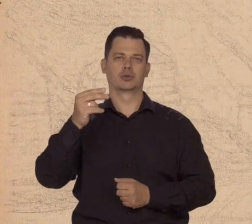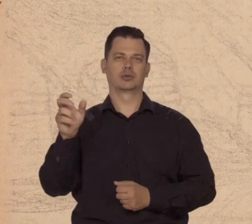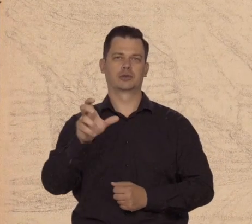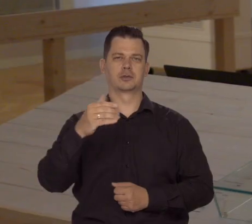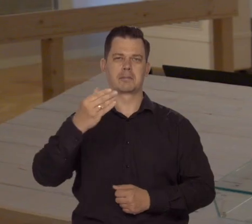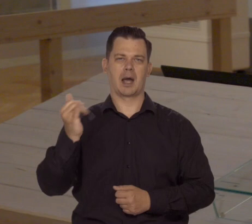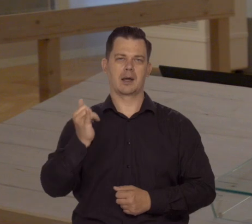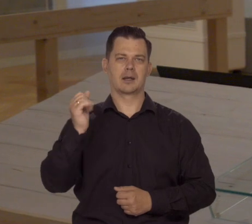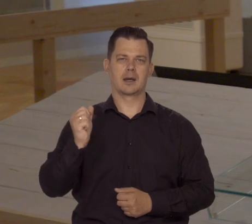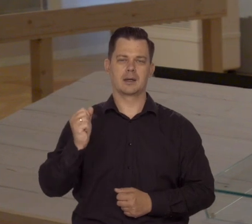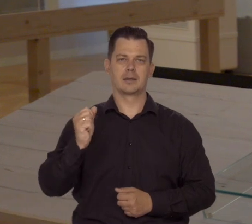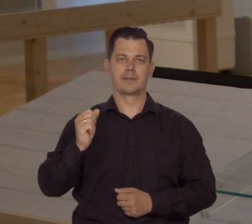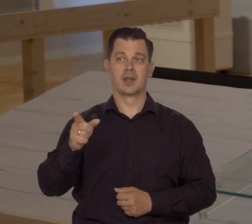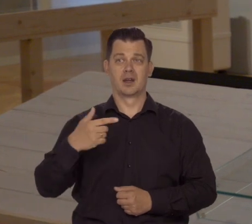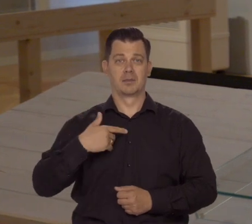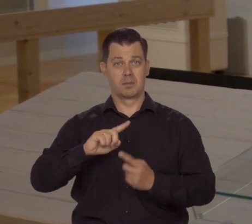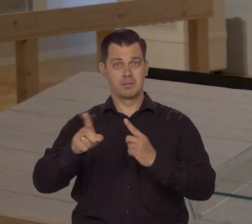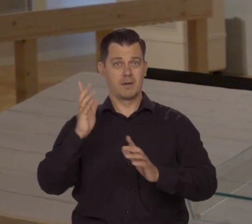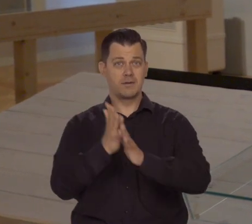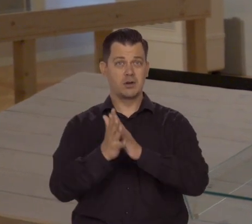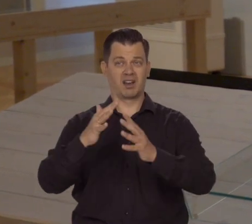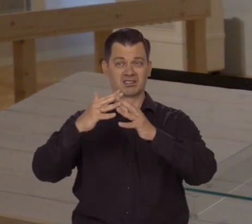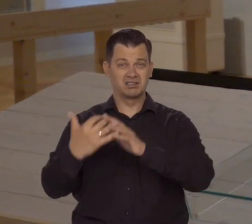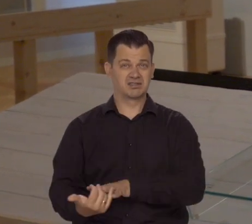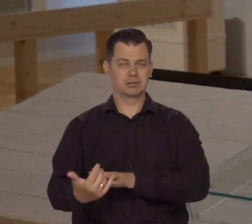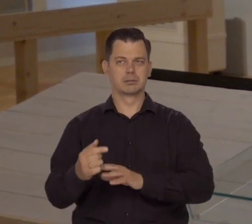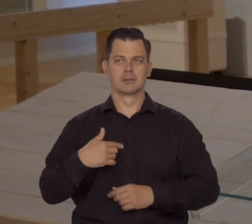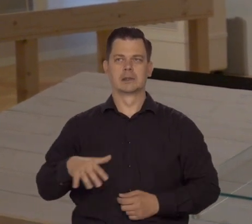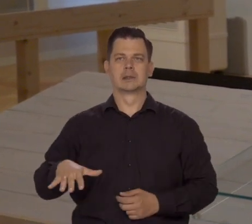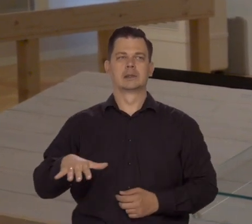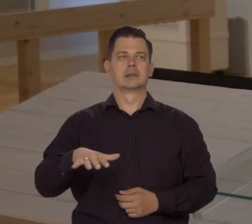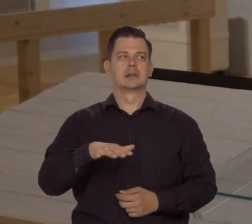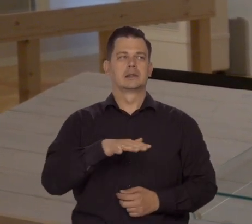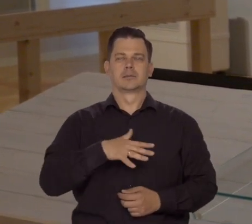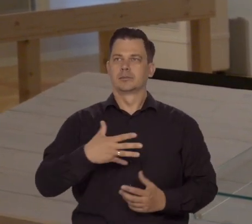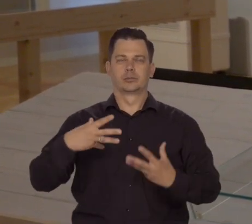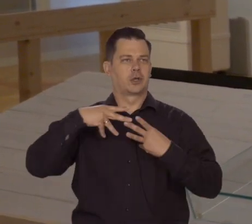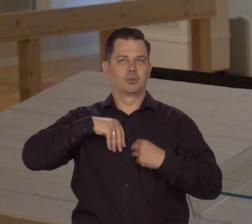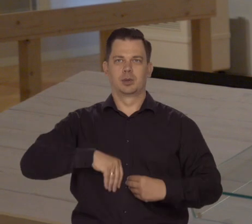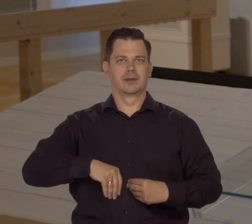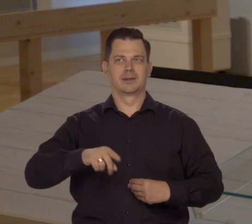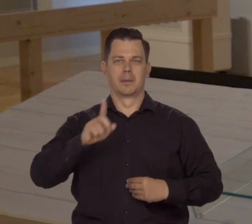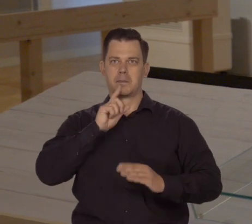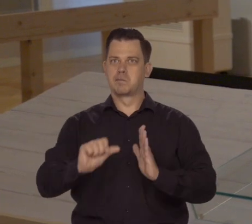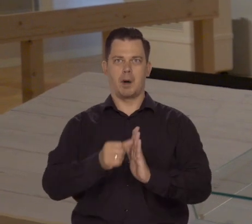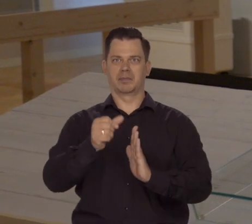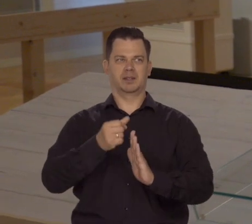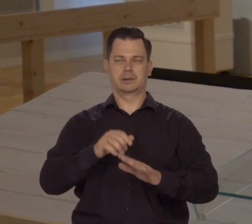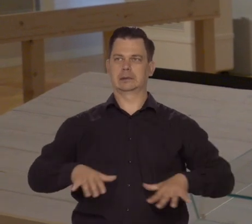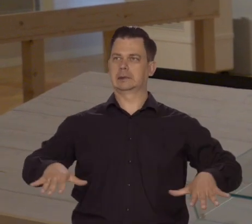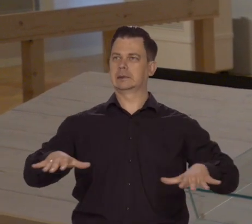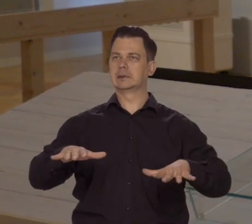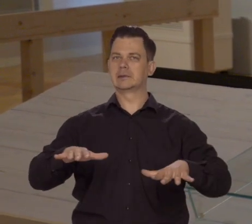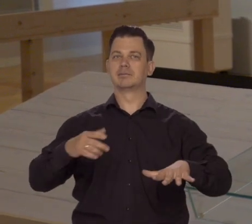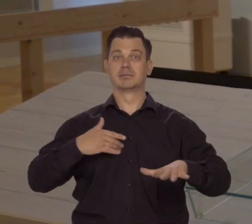Chrząszczowa. Tuż po wojnie zrujnowane getto stanowiło wielki, wszechogarniający i przejmujący pomnik. A te